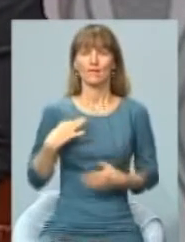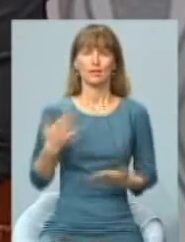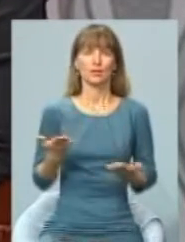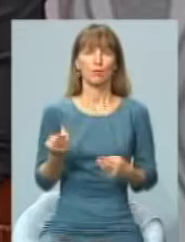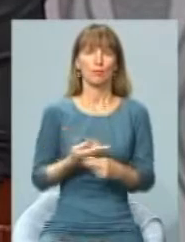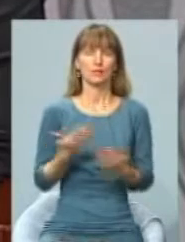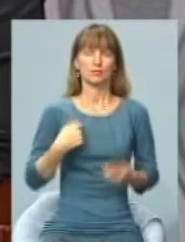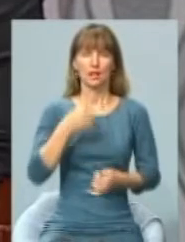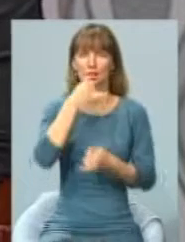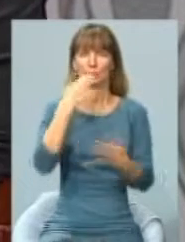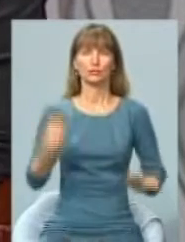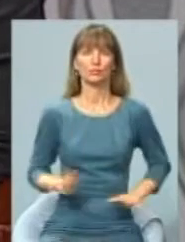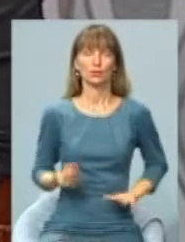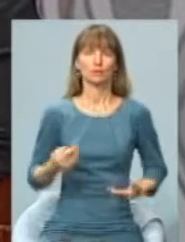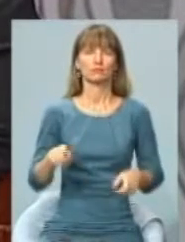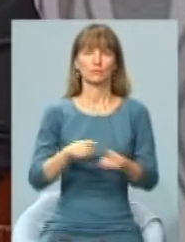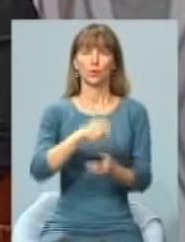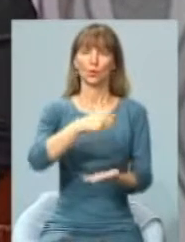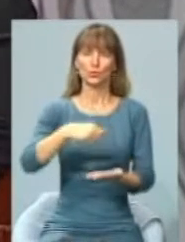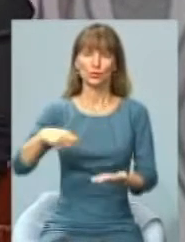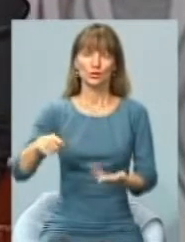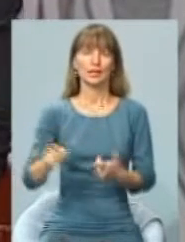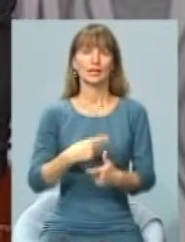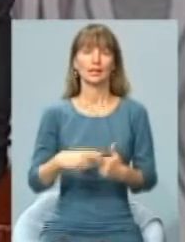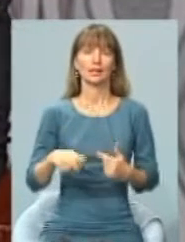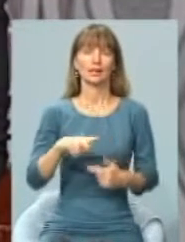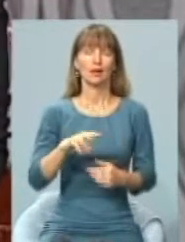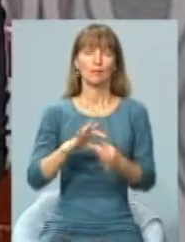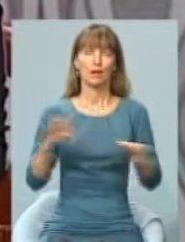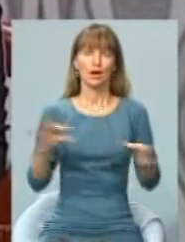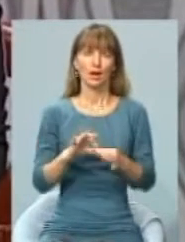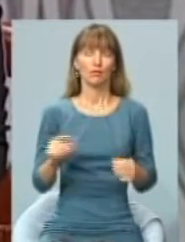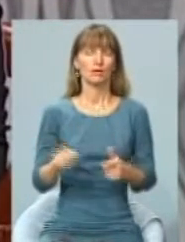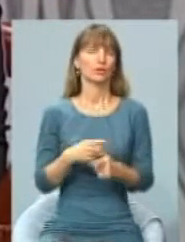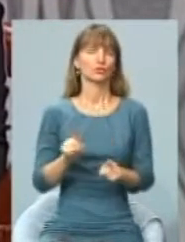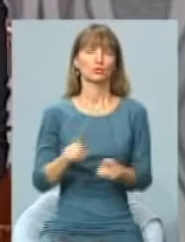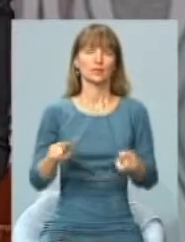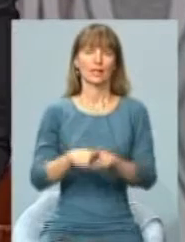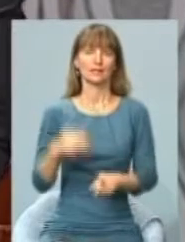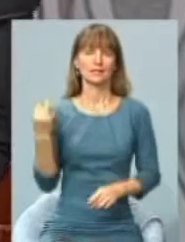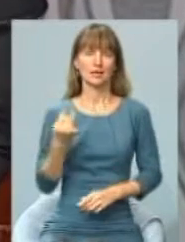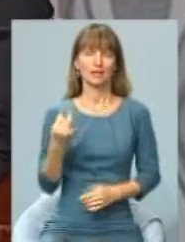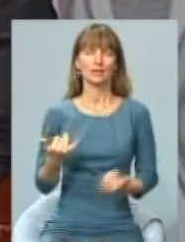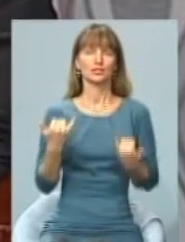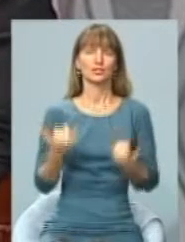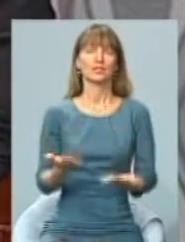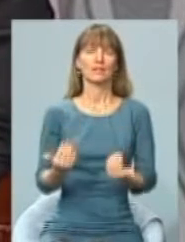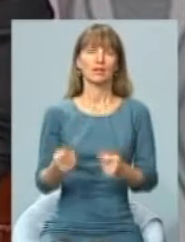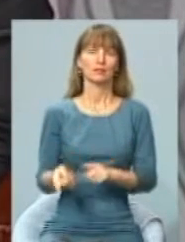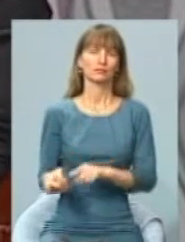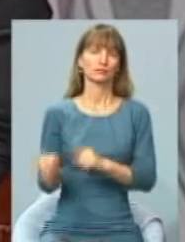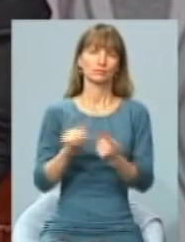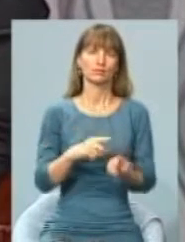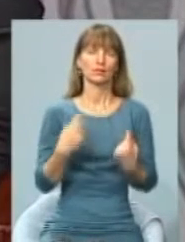навіть не можемо прожити. Навіть та ж сама ручка, або там та ж сама локшина, або щось таке цікаве. Ну, а зараз давайте перейдемо до